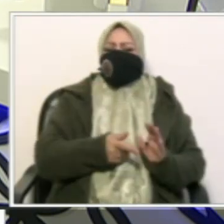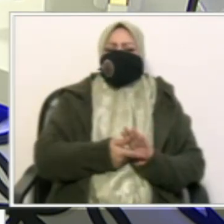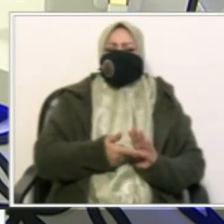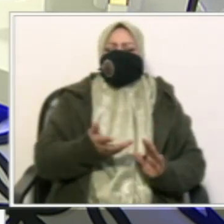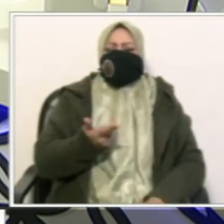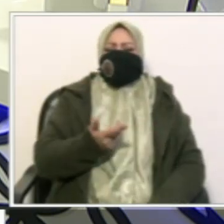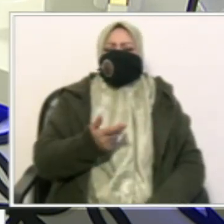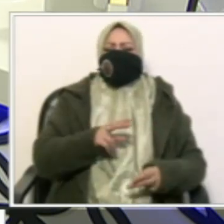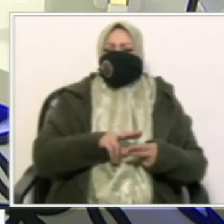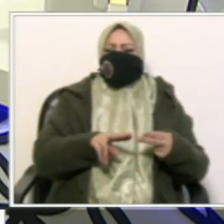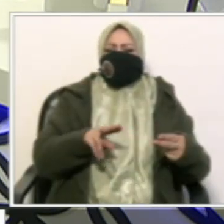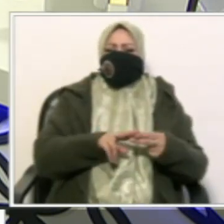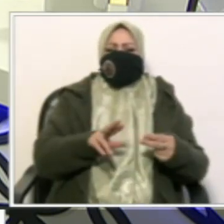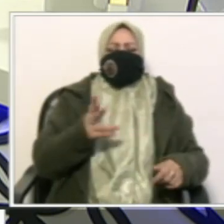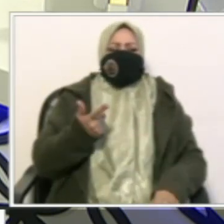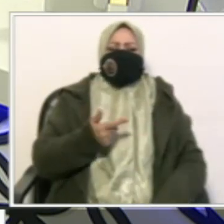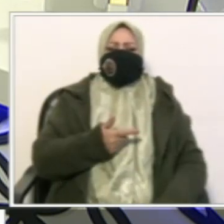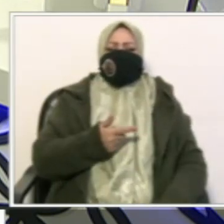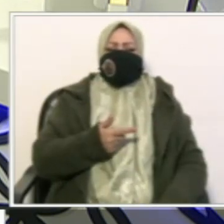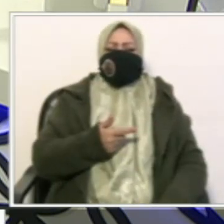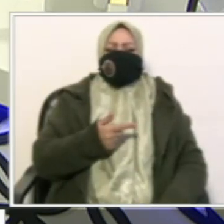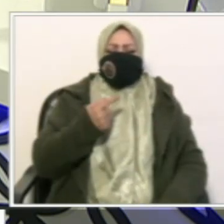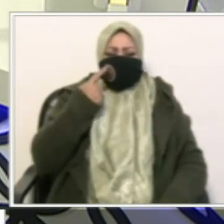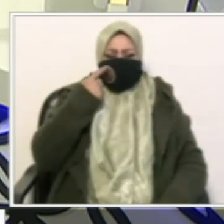تسمع الجواب اخ محمد.